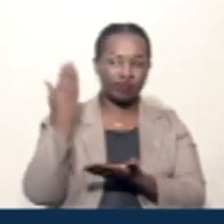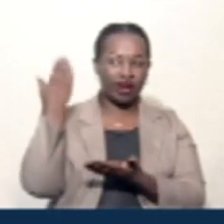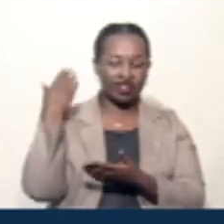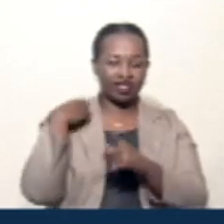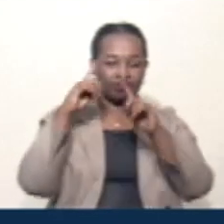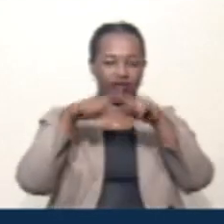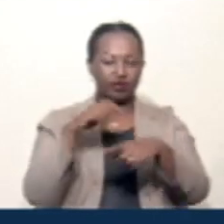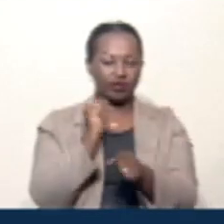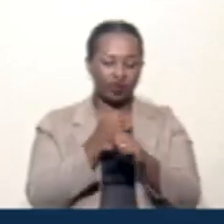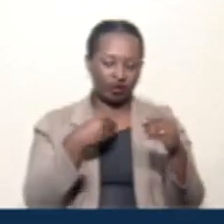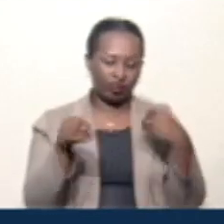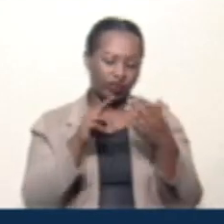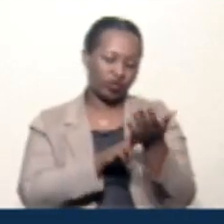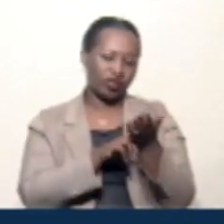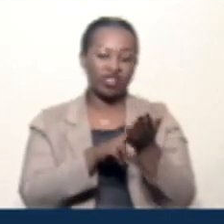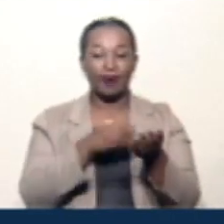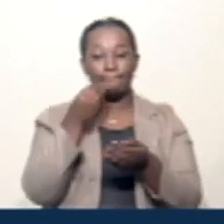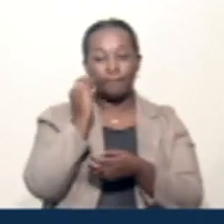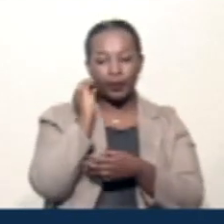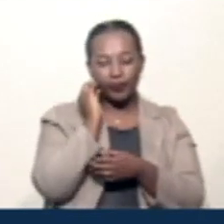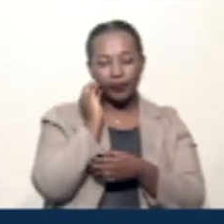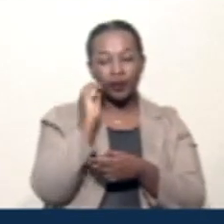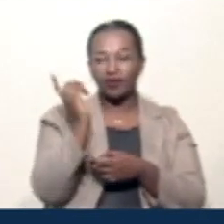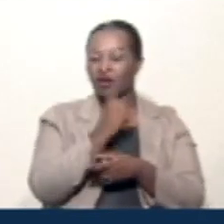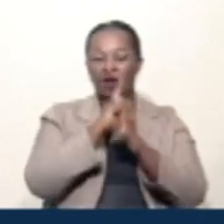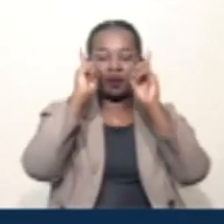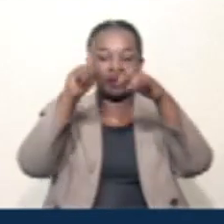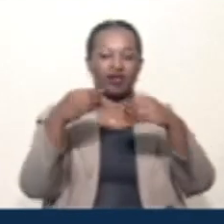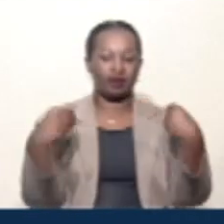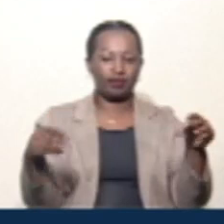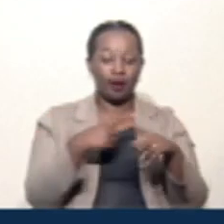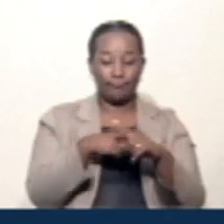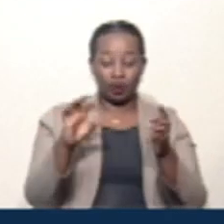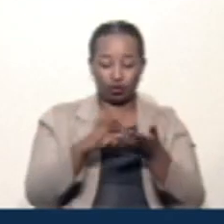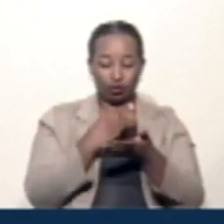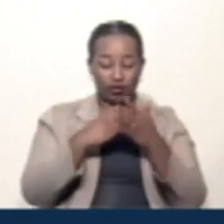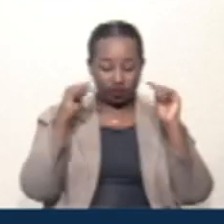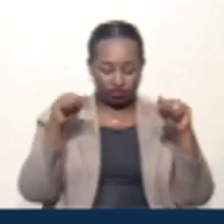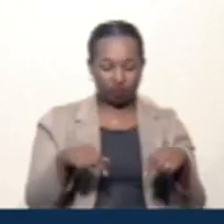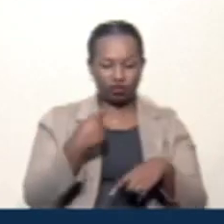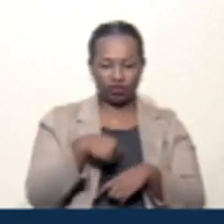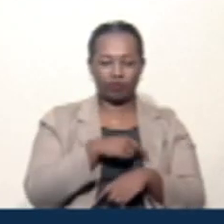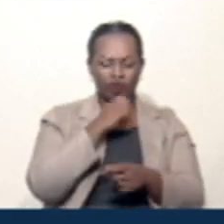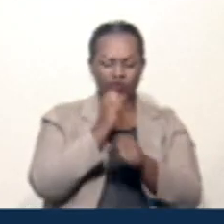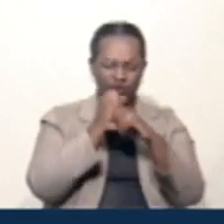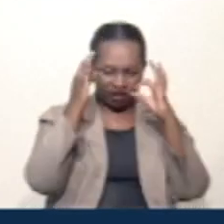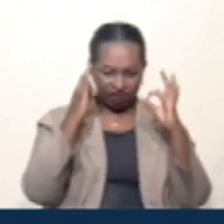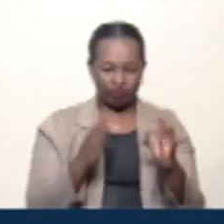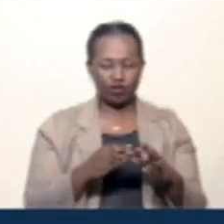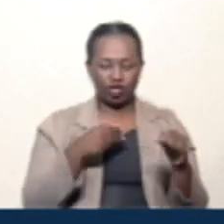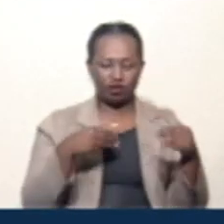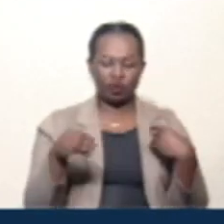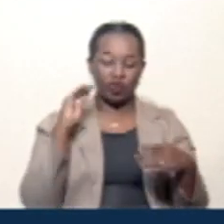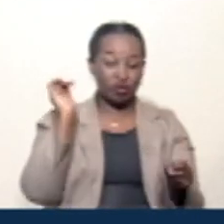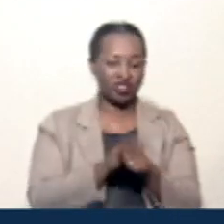bushingiye gukora ibikoresho dukoresha mu ngo bitagera ku masoko. Ariko ubwose bw'iki gihe dusigaye dukora ibintu,